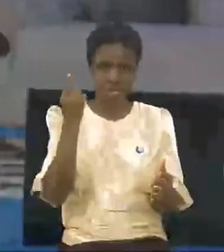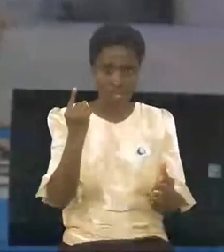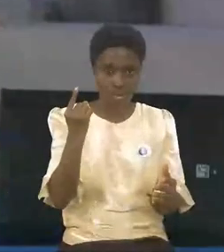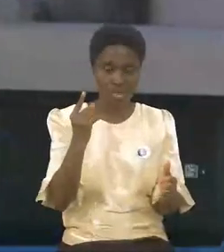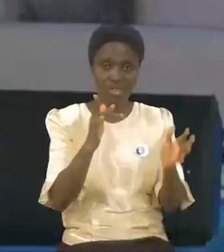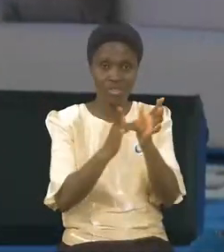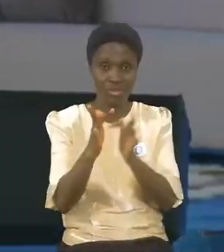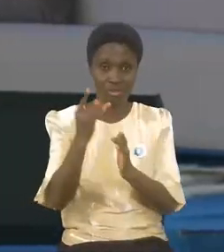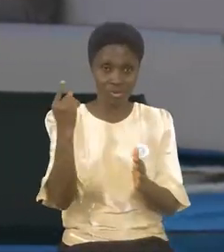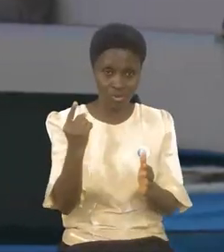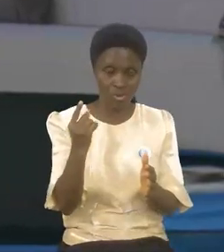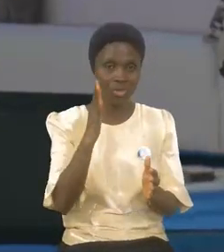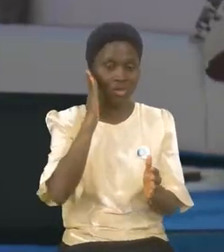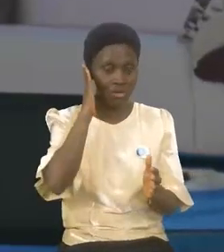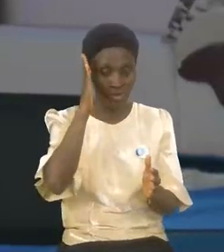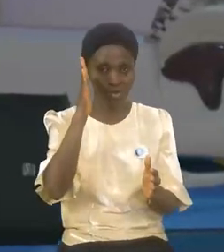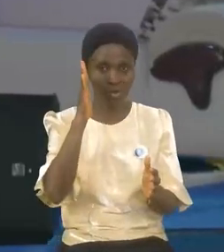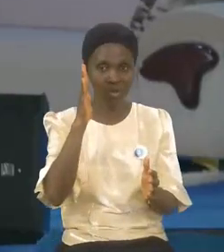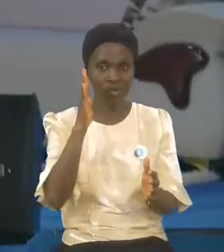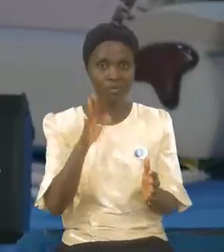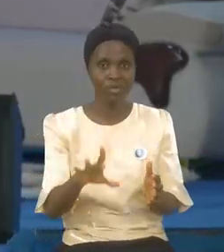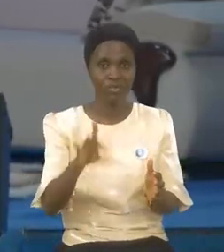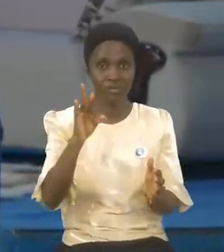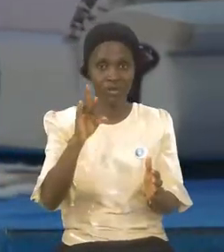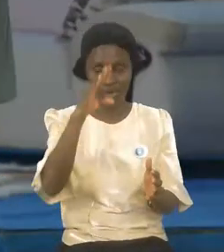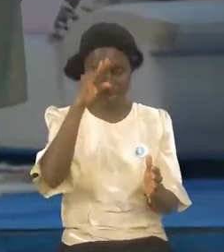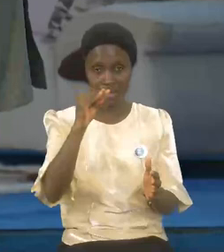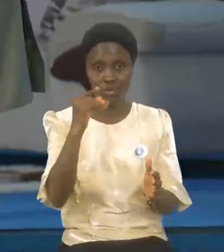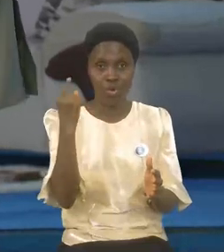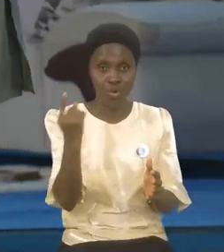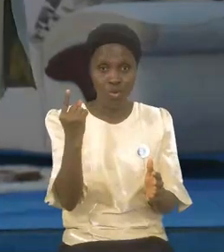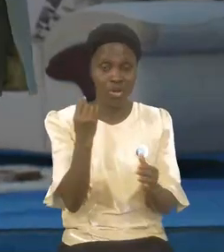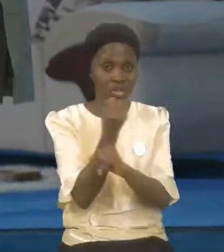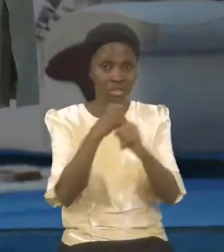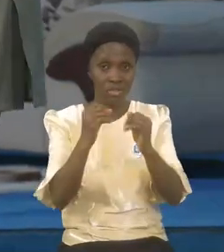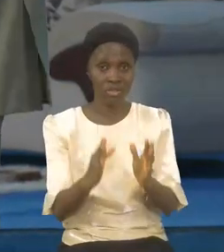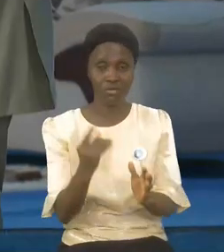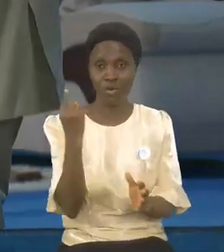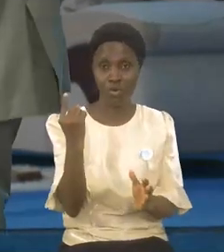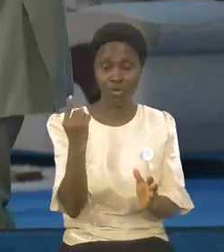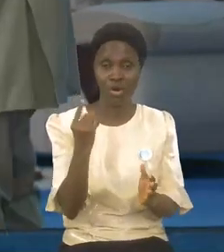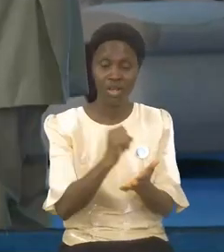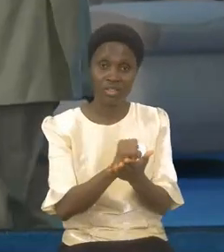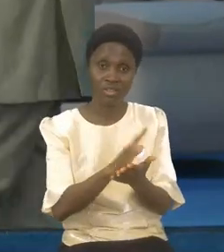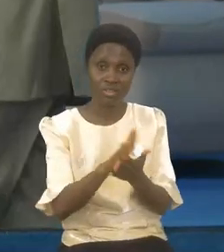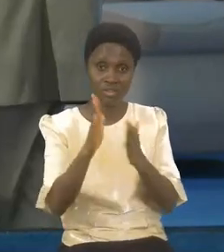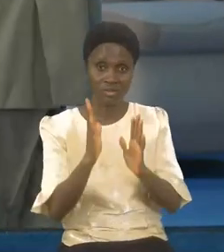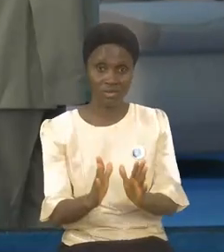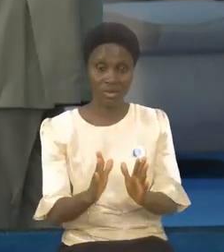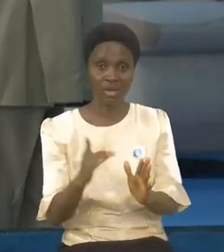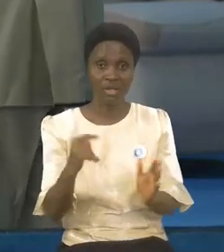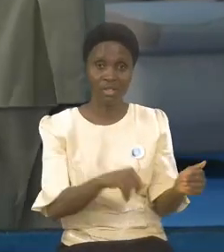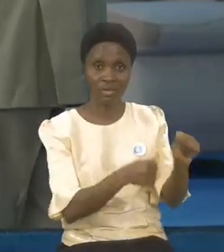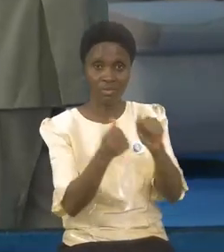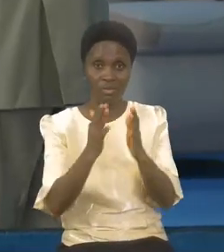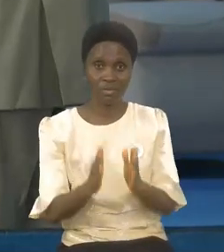Christ seul, Jésus seul. Alors nous le trouverons, il sera le seul sauveur, le seul sanctificateur, le seul qui